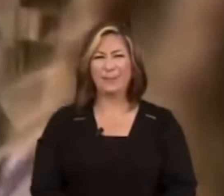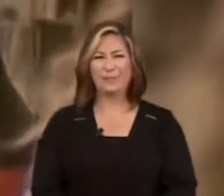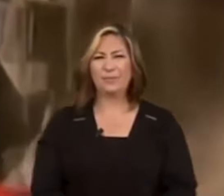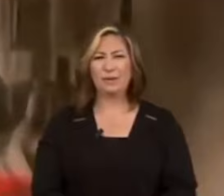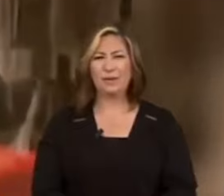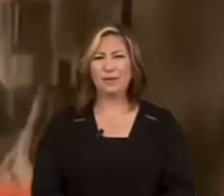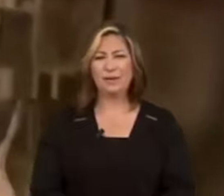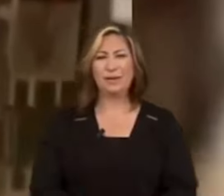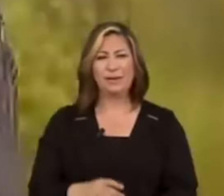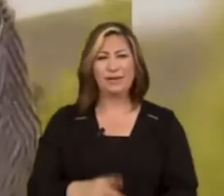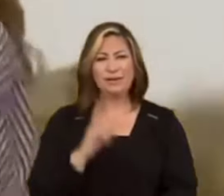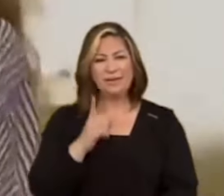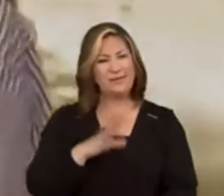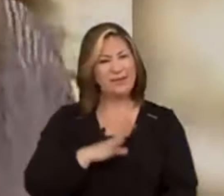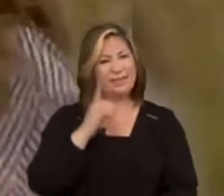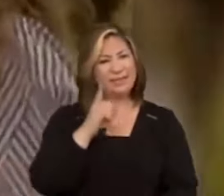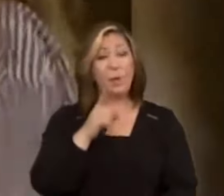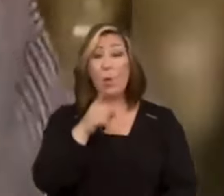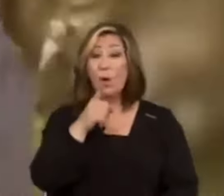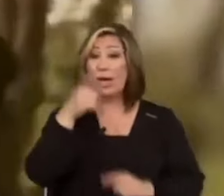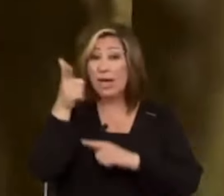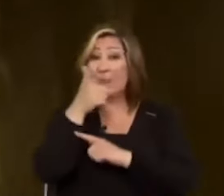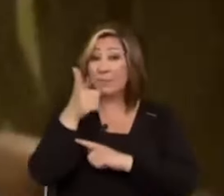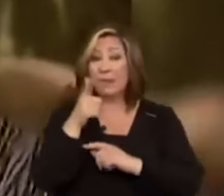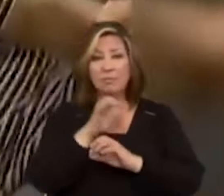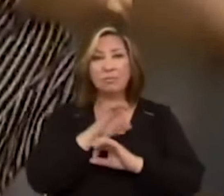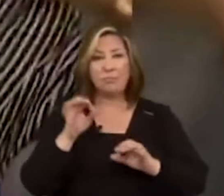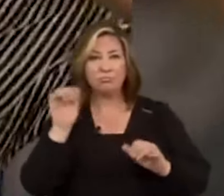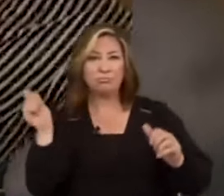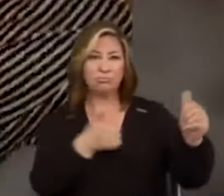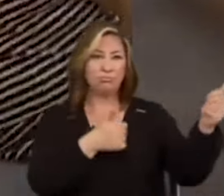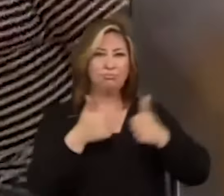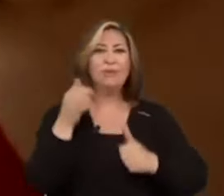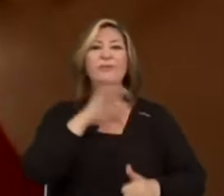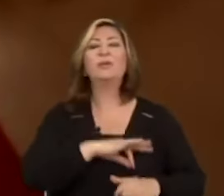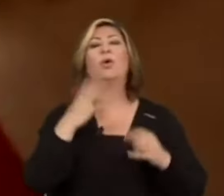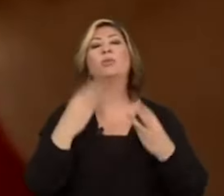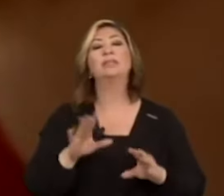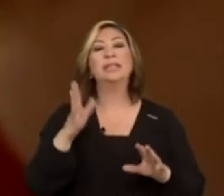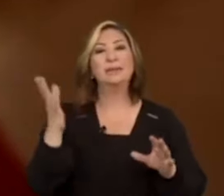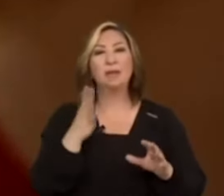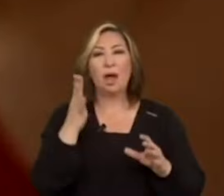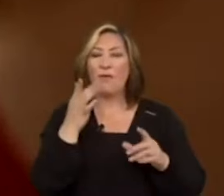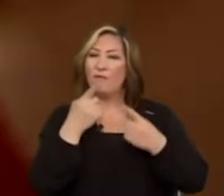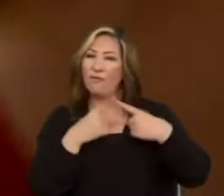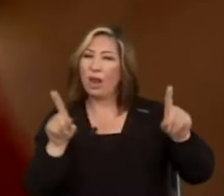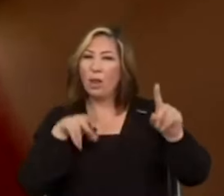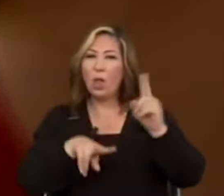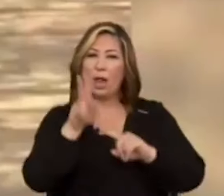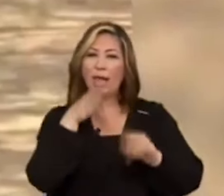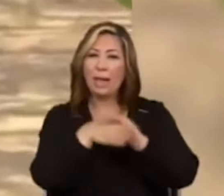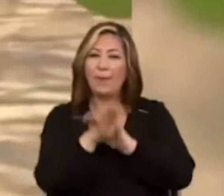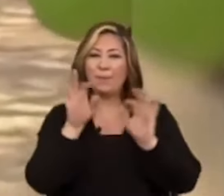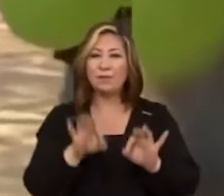dediğin. O klipte konvansiyonel stalking yöntemlerin işe yaramayınca daha komplike yöntemlere